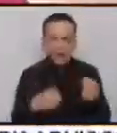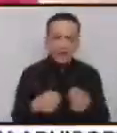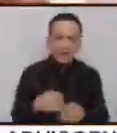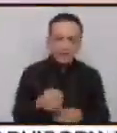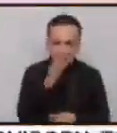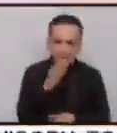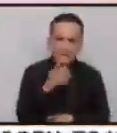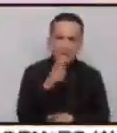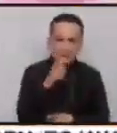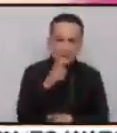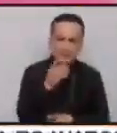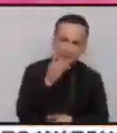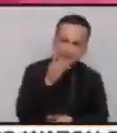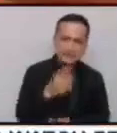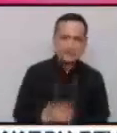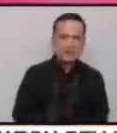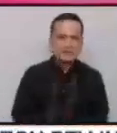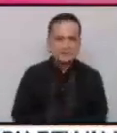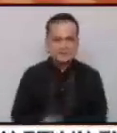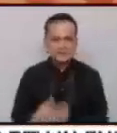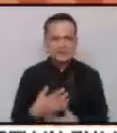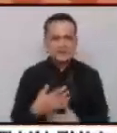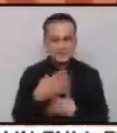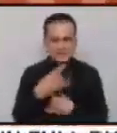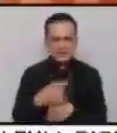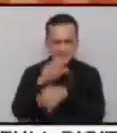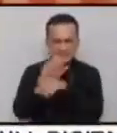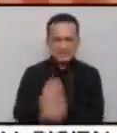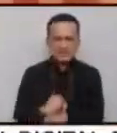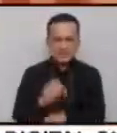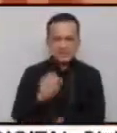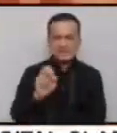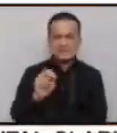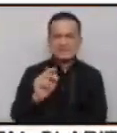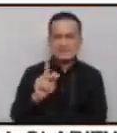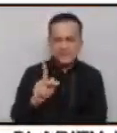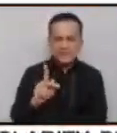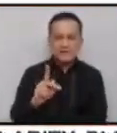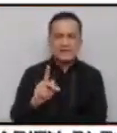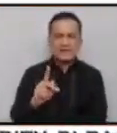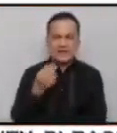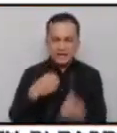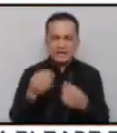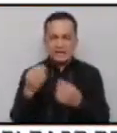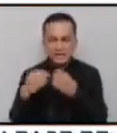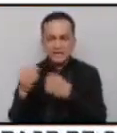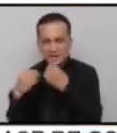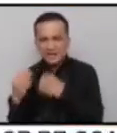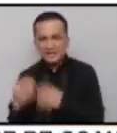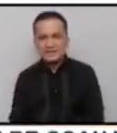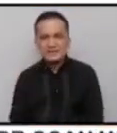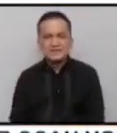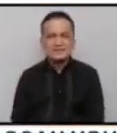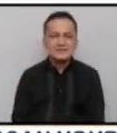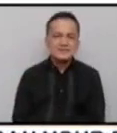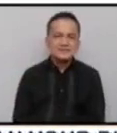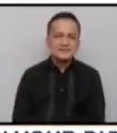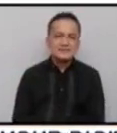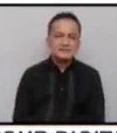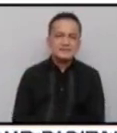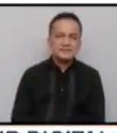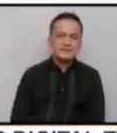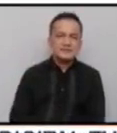dinner, mahilig din tayong magmeryenda at kumain ng kung ano-anong kutkutin. Kaya naman sa bisa ng Presidential Proclamation